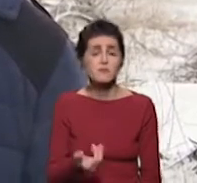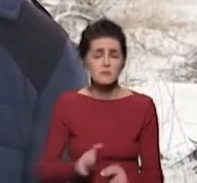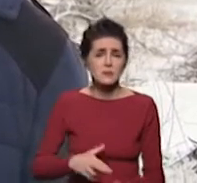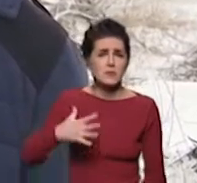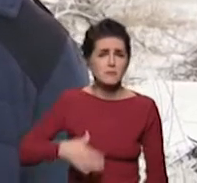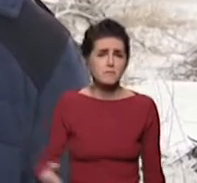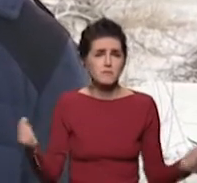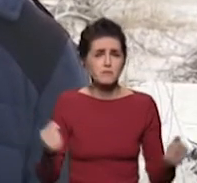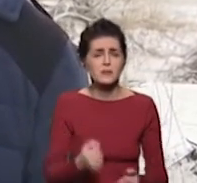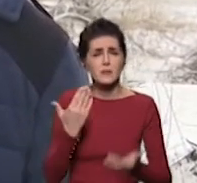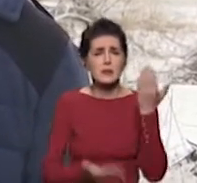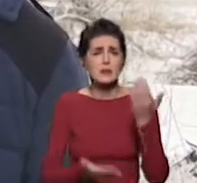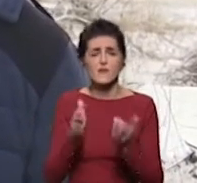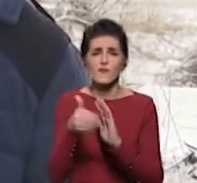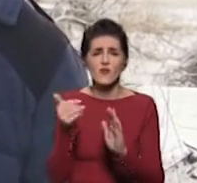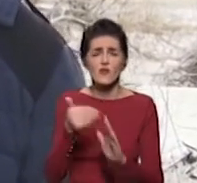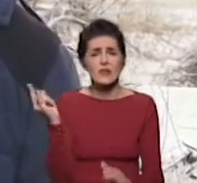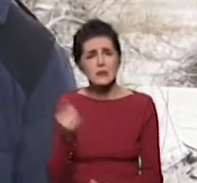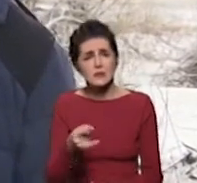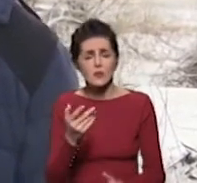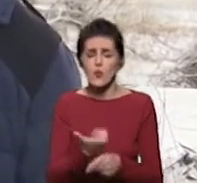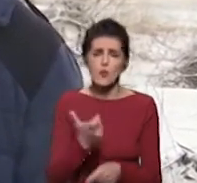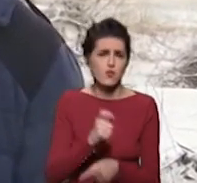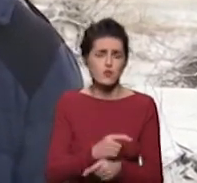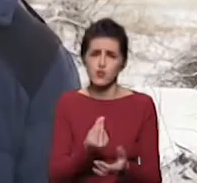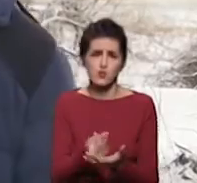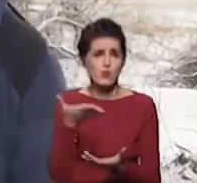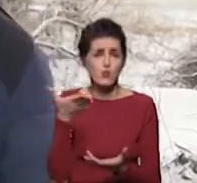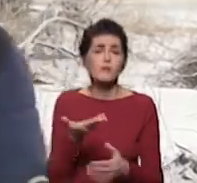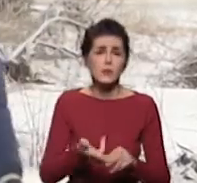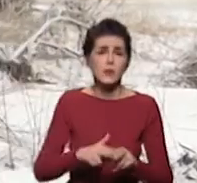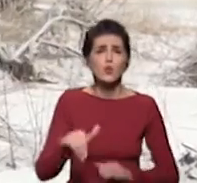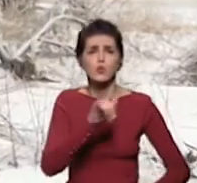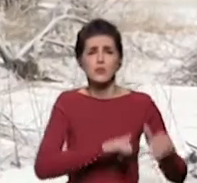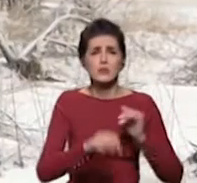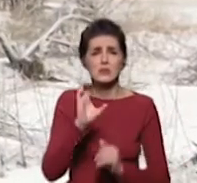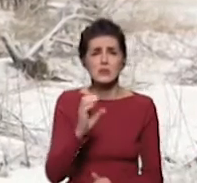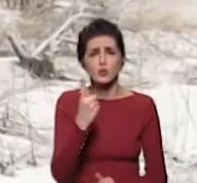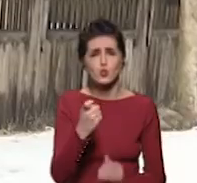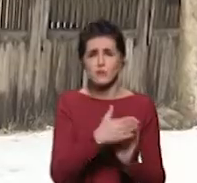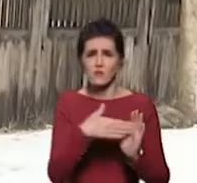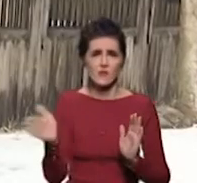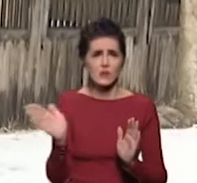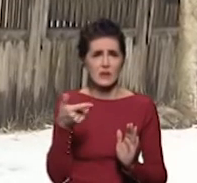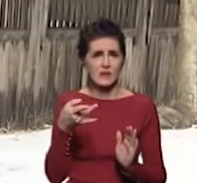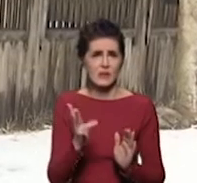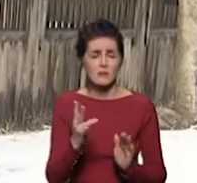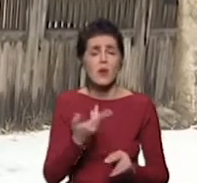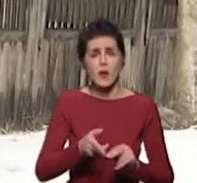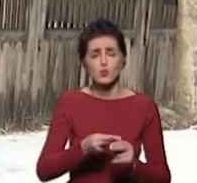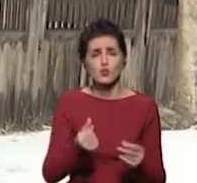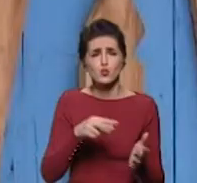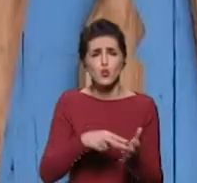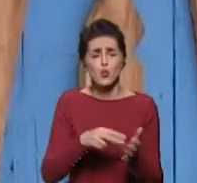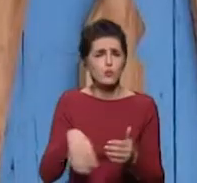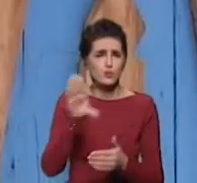Приходиться визивати таксі, а це дорого дуже. От 100 і вище гривень. Костянтинівка для жителів